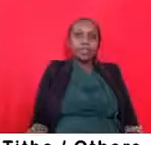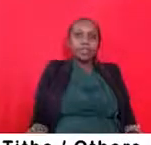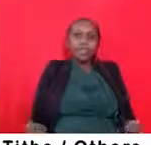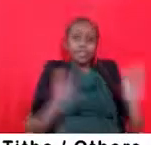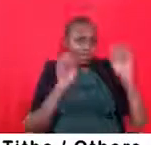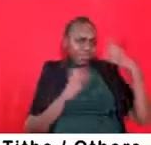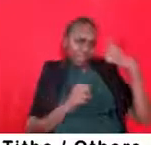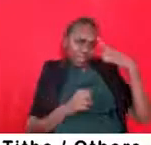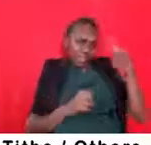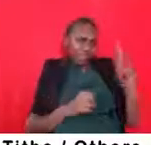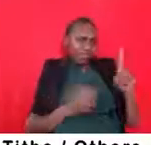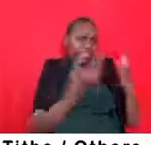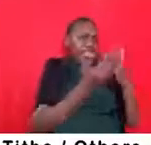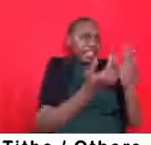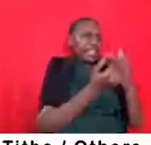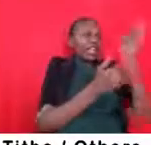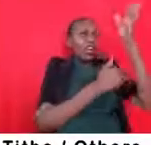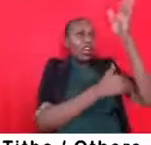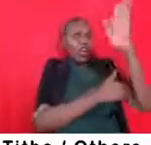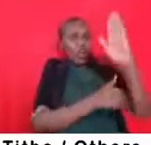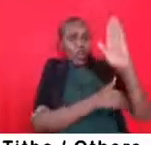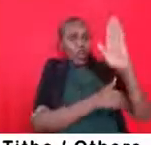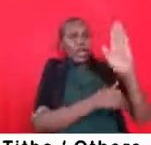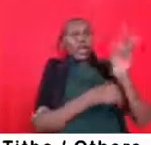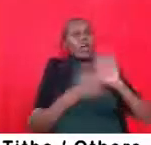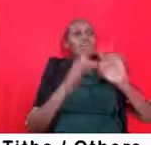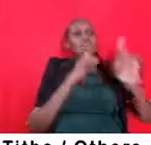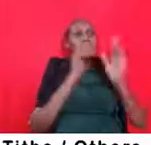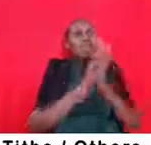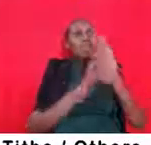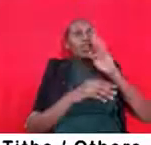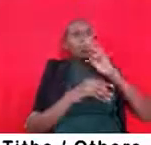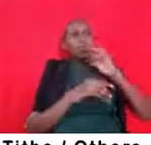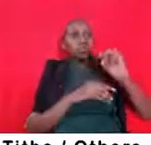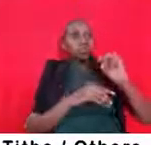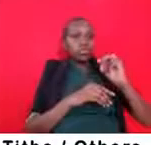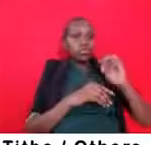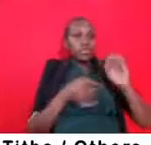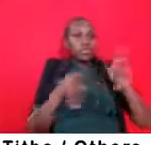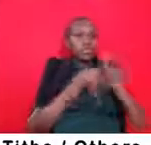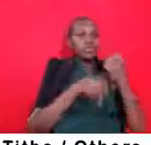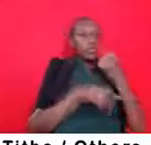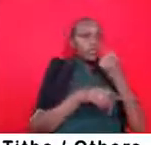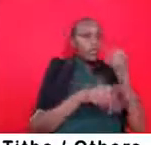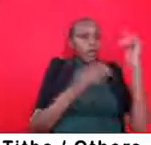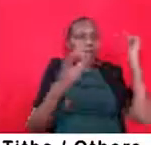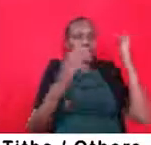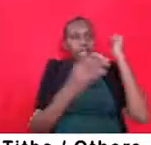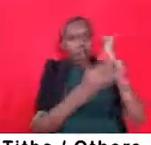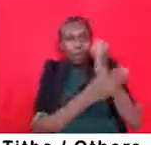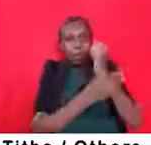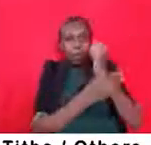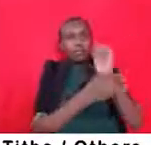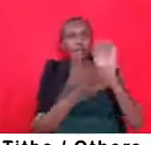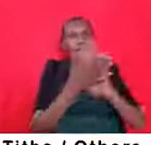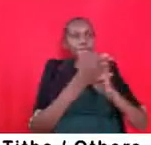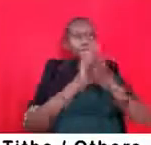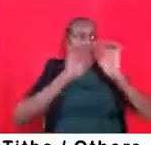Haikujalisha ya kwamba Mungu alikuwa ameongea na akamwambia kwamba Abraham, mimi